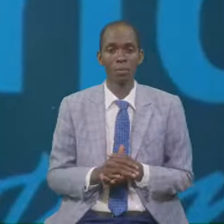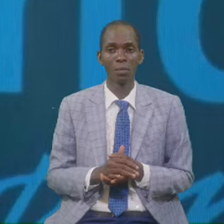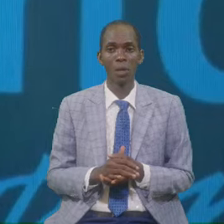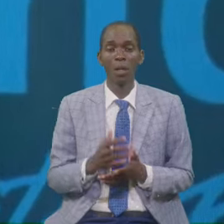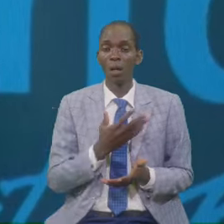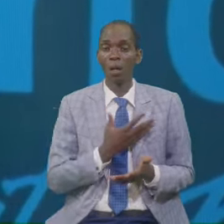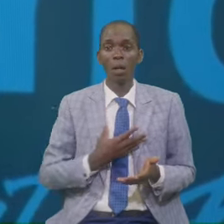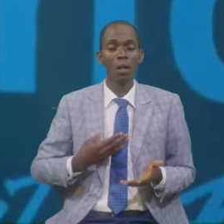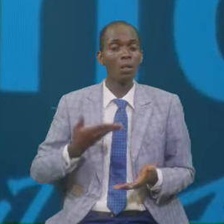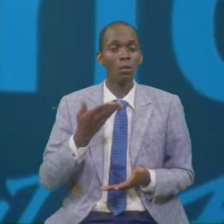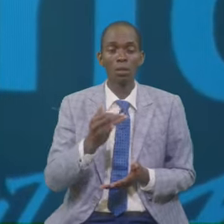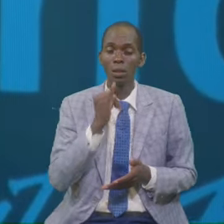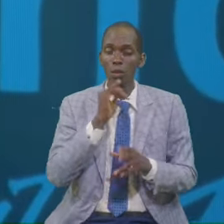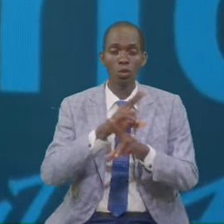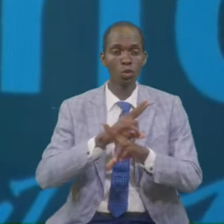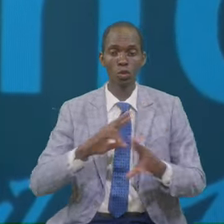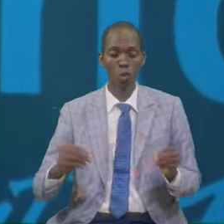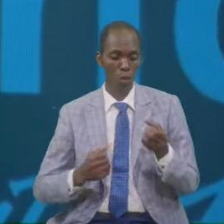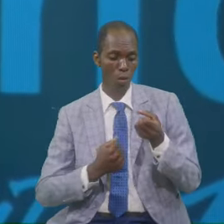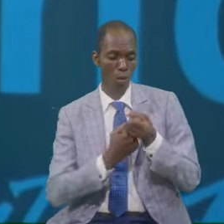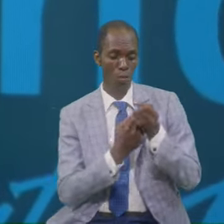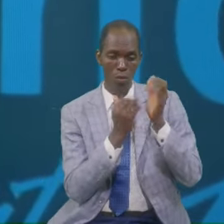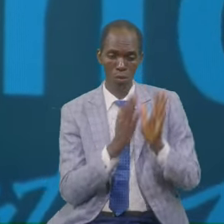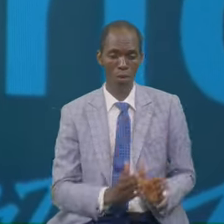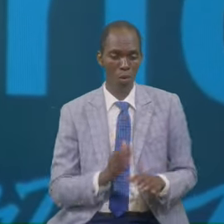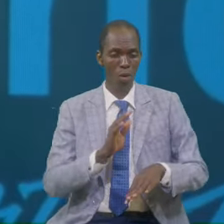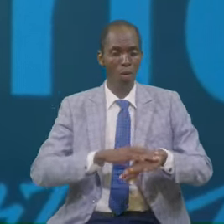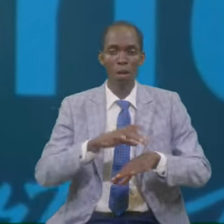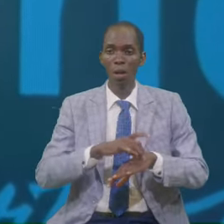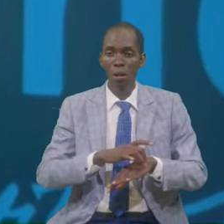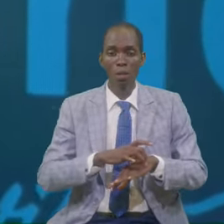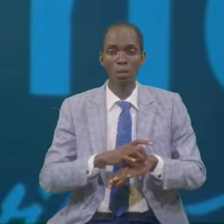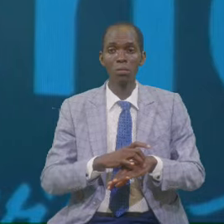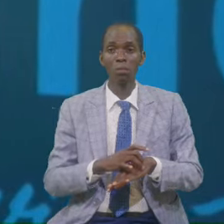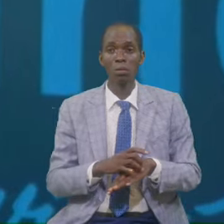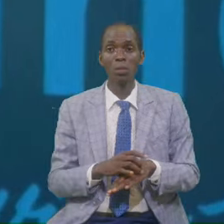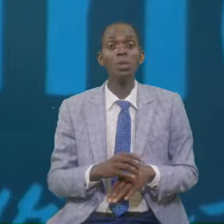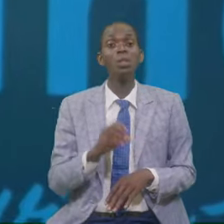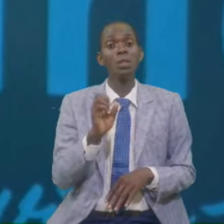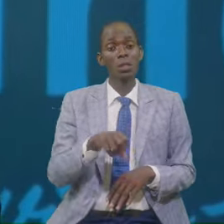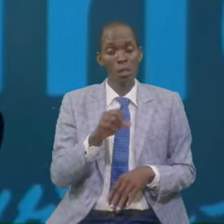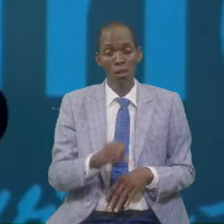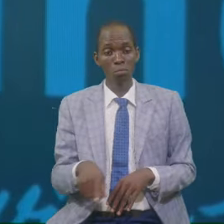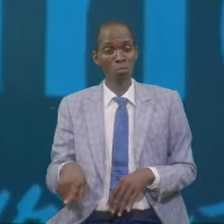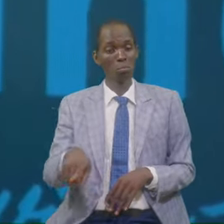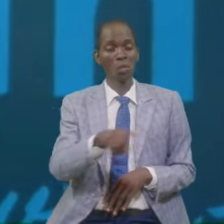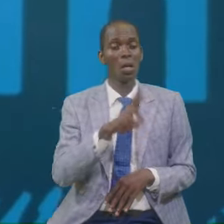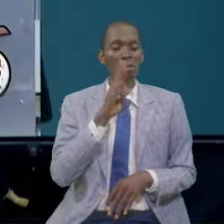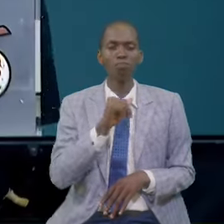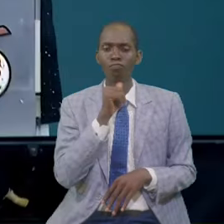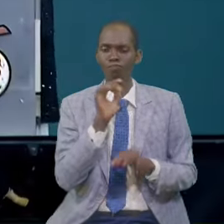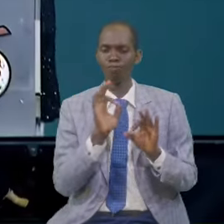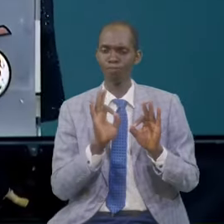on earth. ఈ భూమి మీద ఏ న్యాయవాది కూడా. Even though they are not qualified. వారు అర్హులుగా